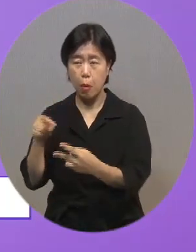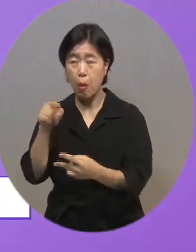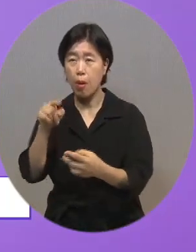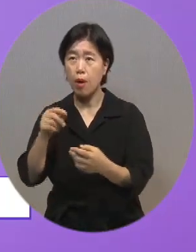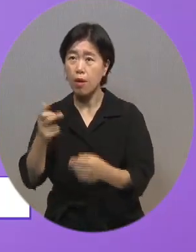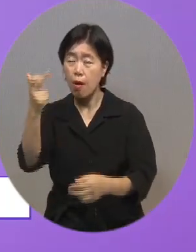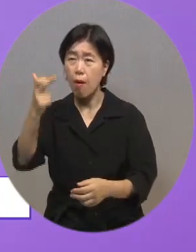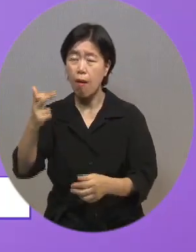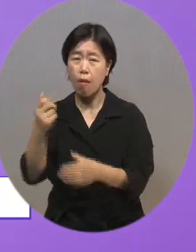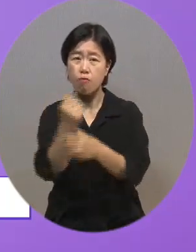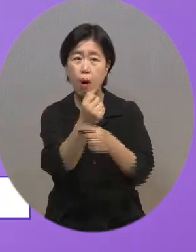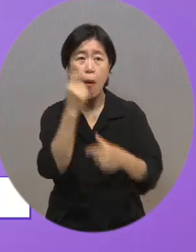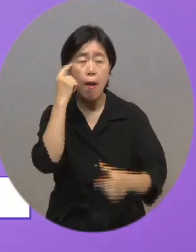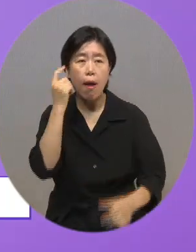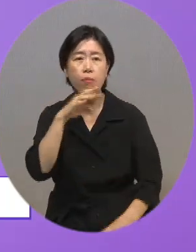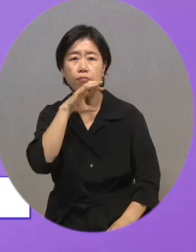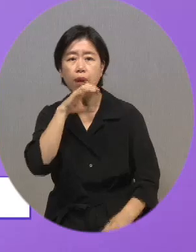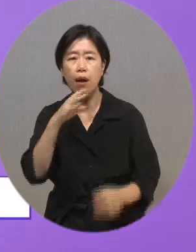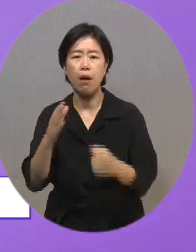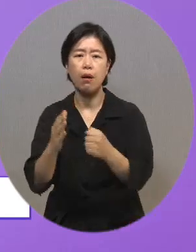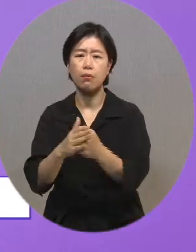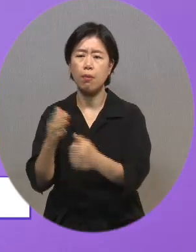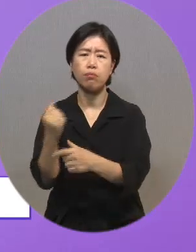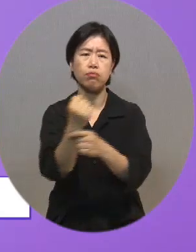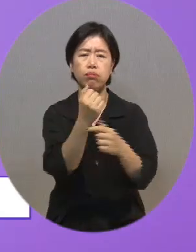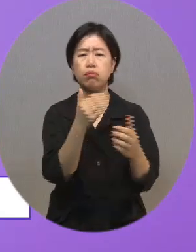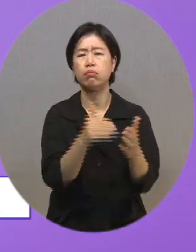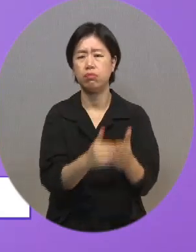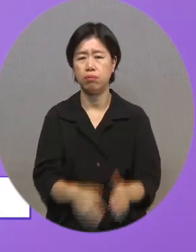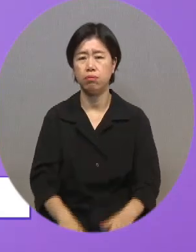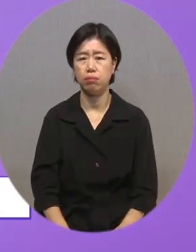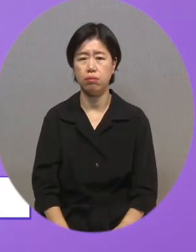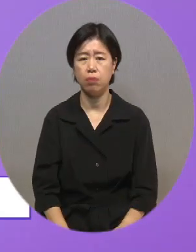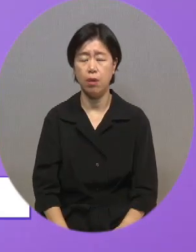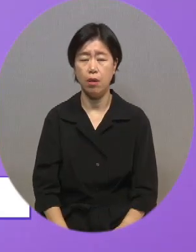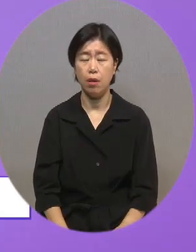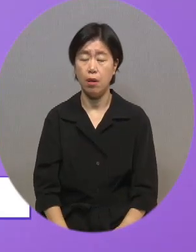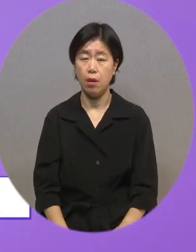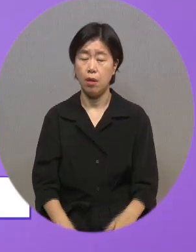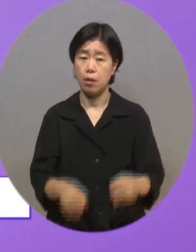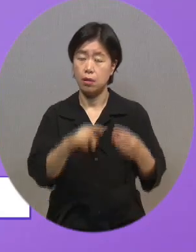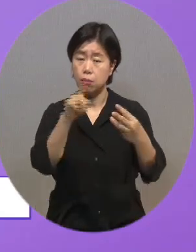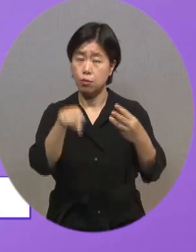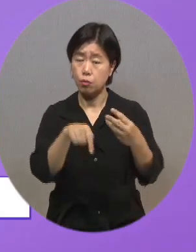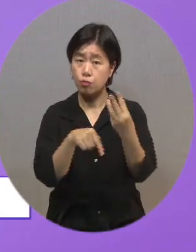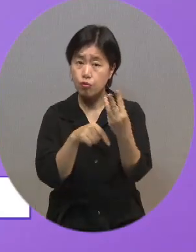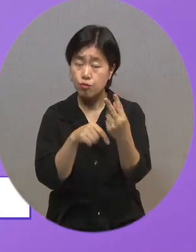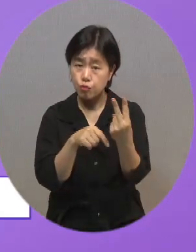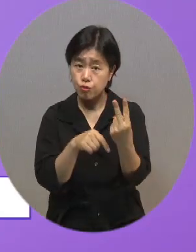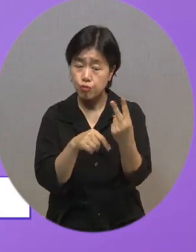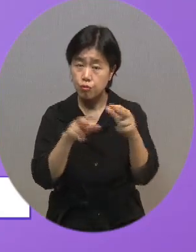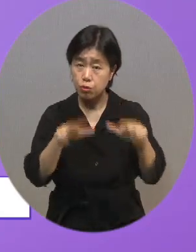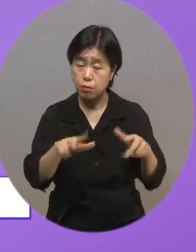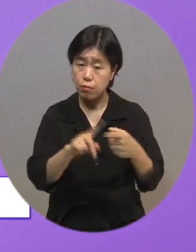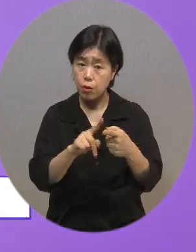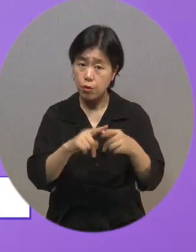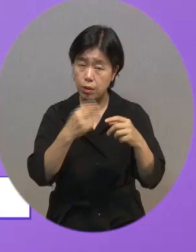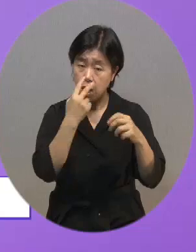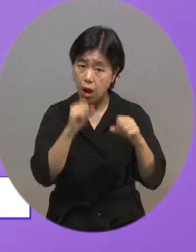갔는데 생사 여부를 모르고 있고요. 그리고 둘째 오빠하고